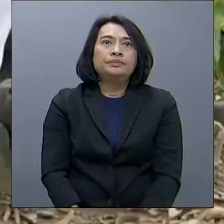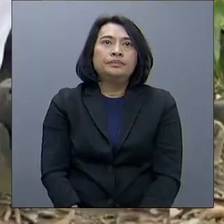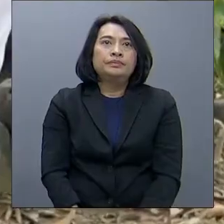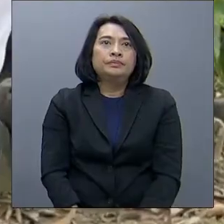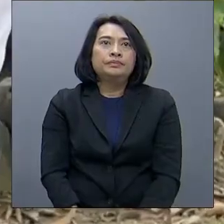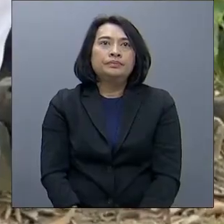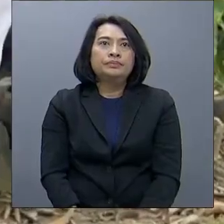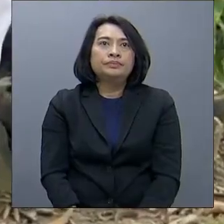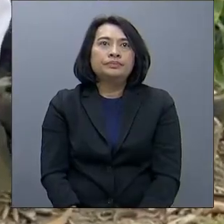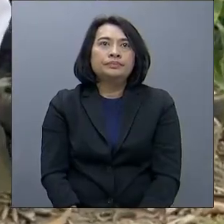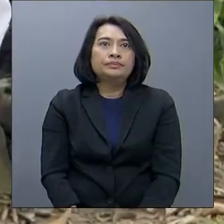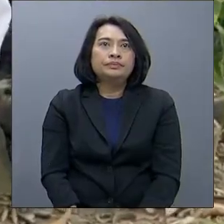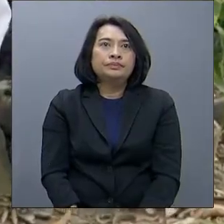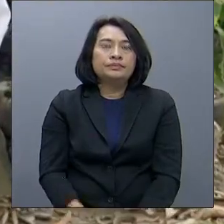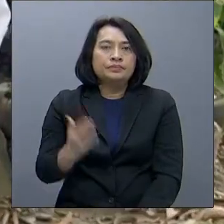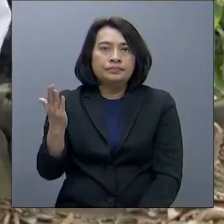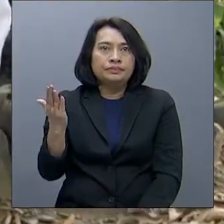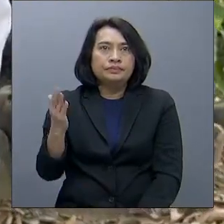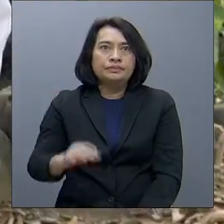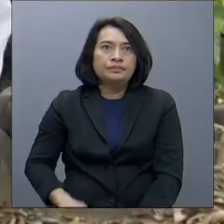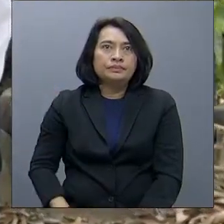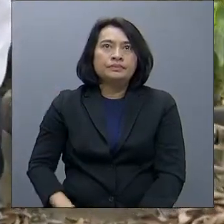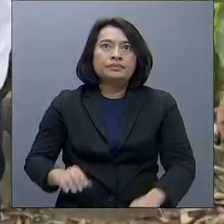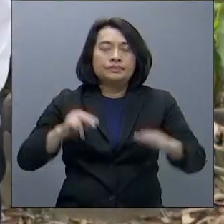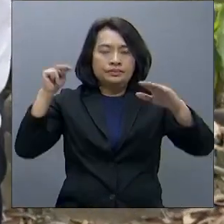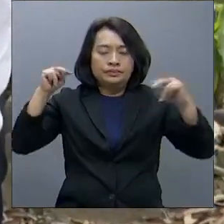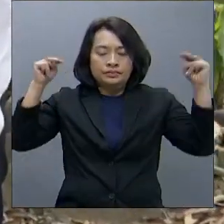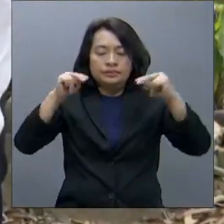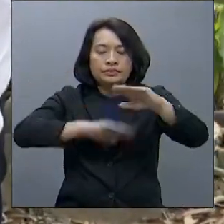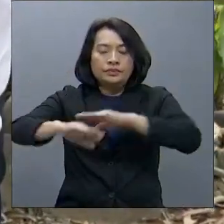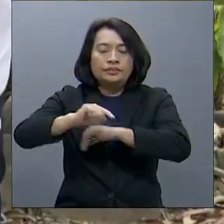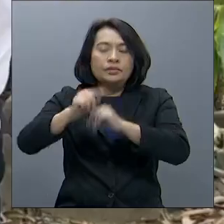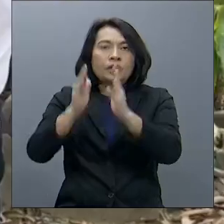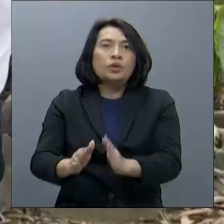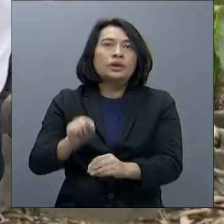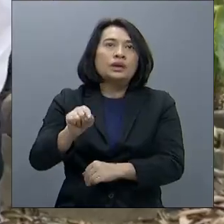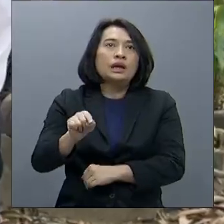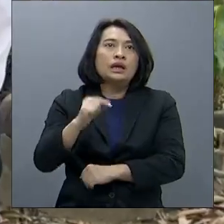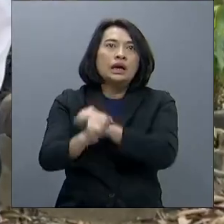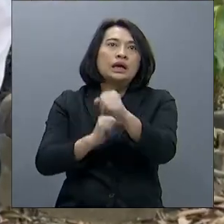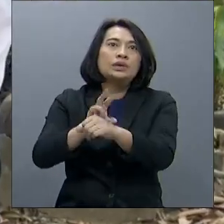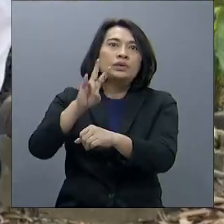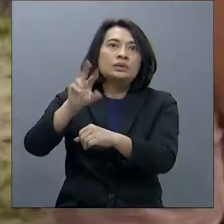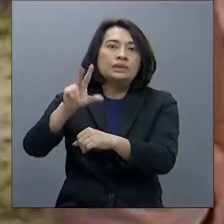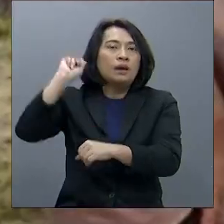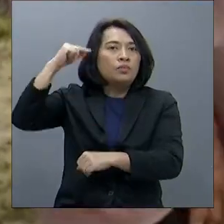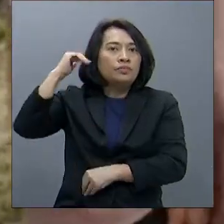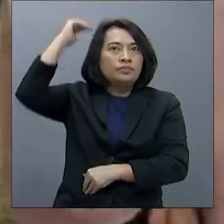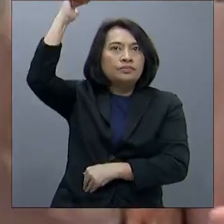เอาไปฟังเสียงพยานอีกคนหนึ่งชื่อว่าคุณมณีค่ะคุณมณีเนี่ยอายุ73ปีพี่สาวป้าสมนึก